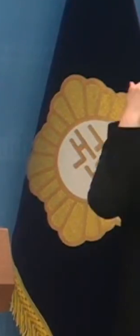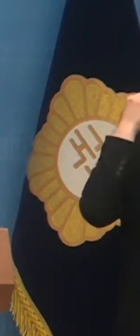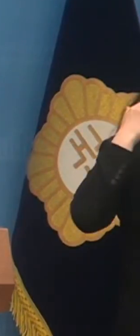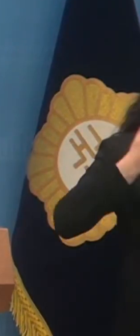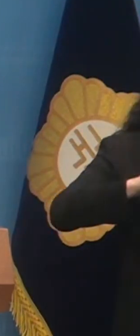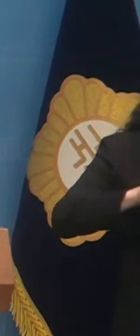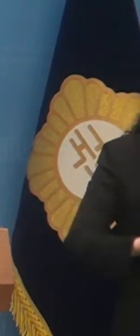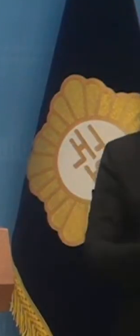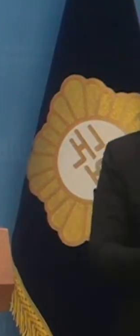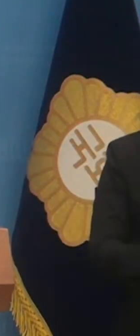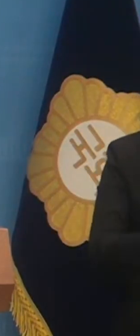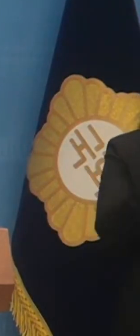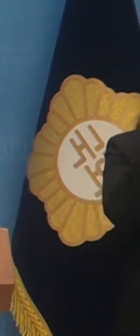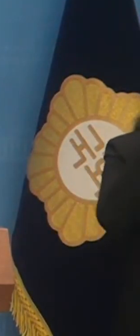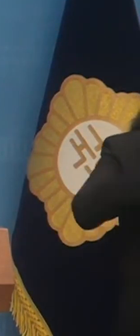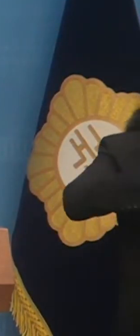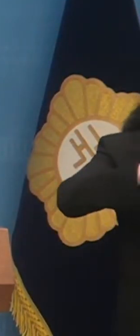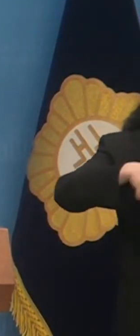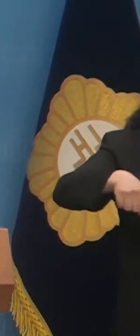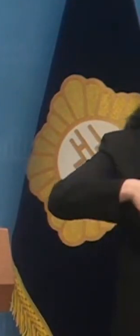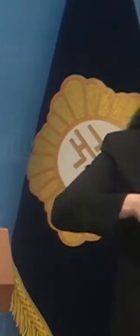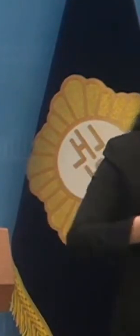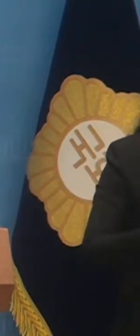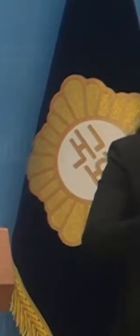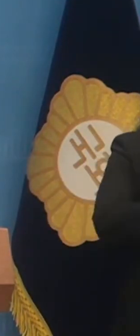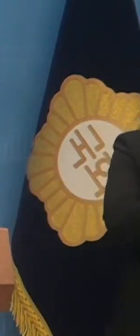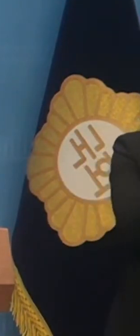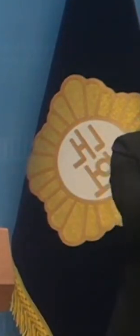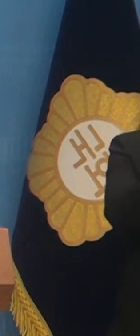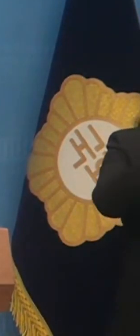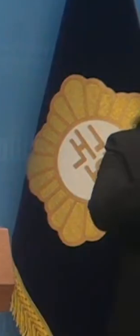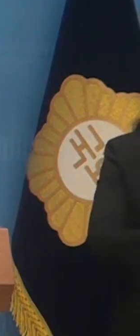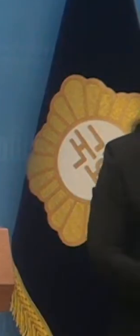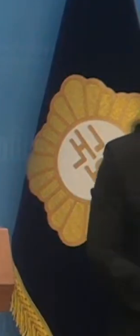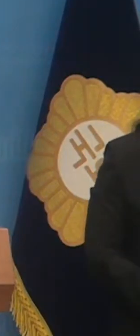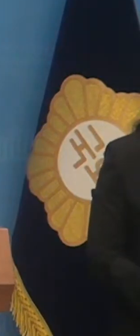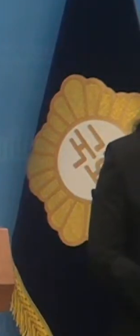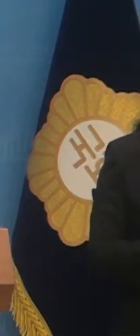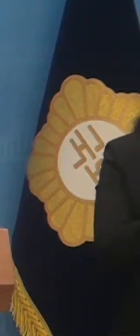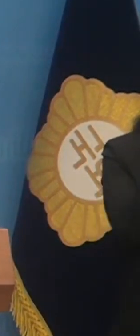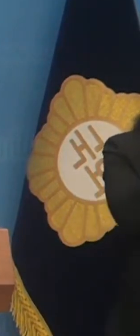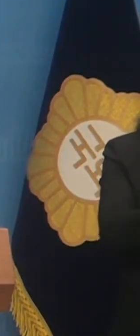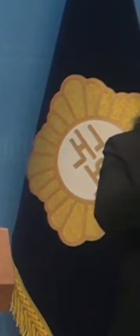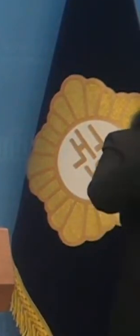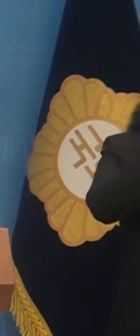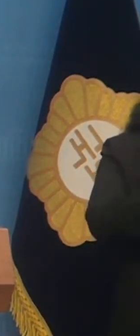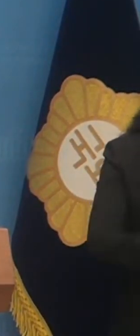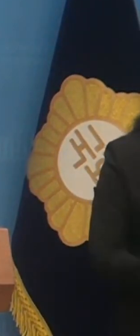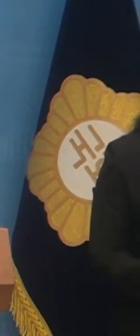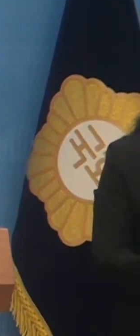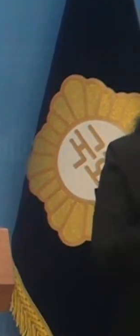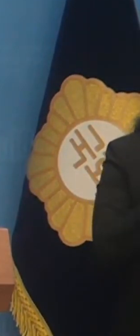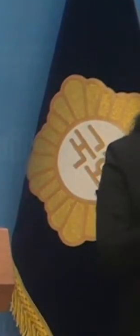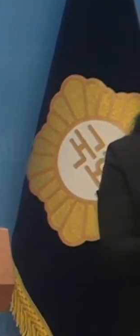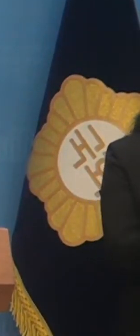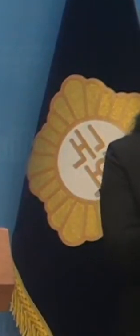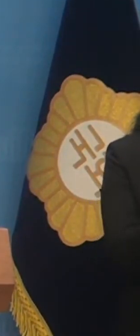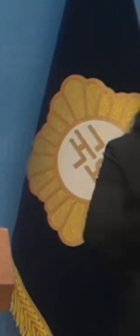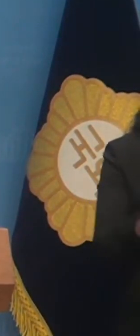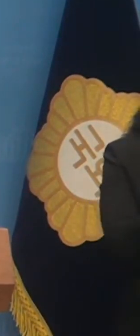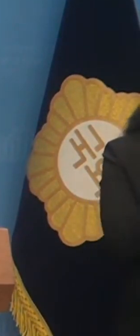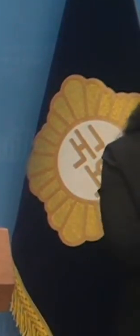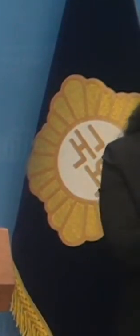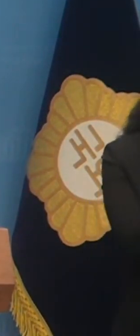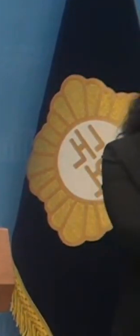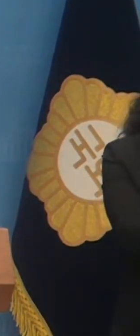대한민국은 지금 새로운 정치 질서로 나아가는 전환기에 서 있습니다. 이 중대한 시기에 원내대표라는 막중한 책무를